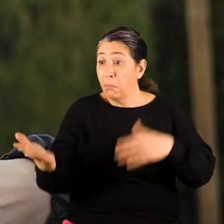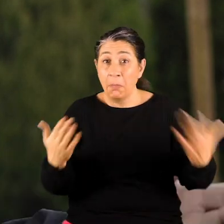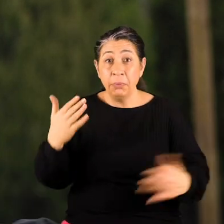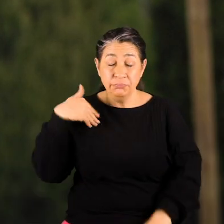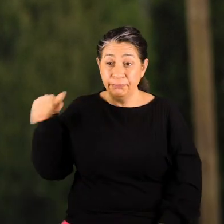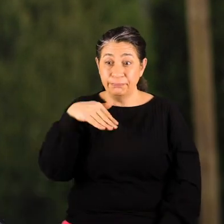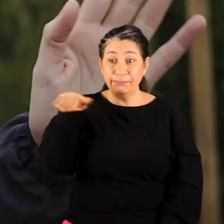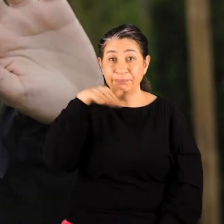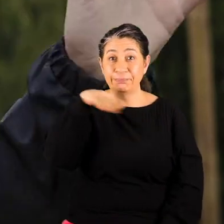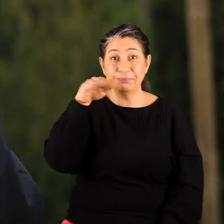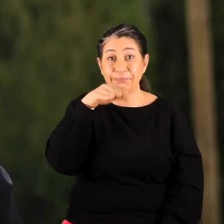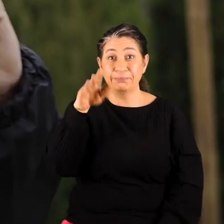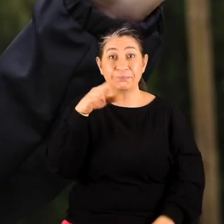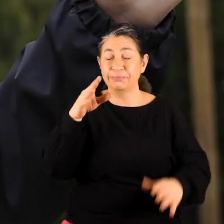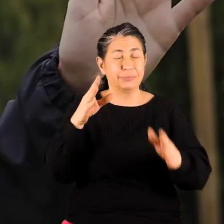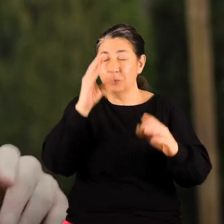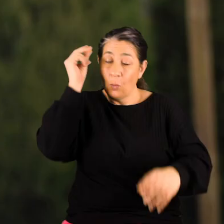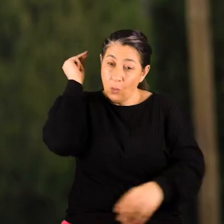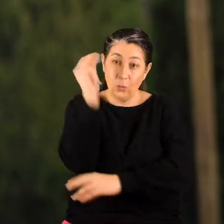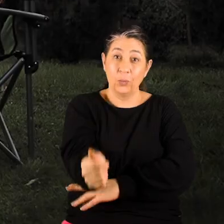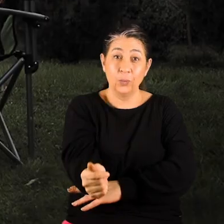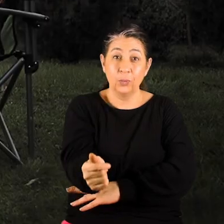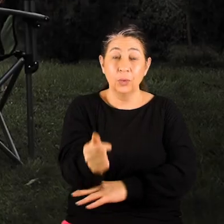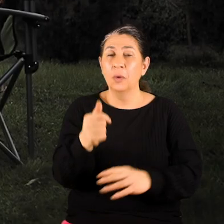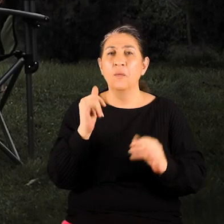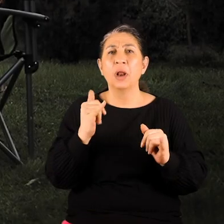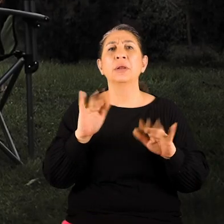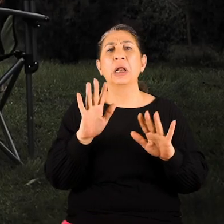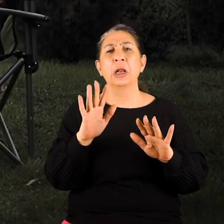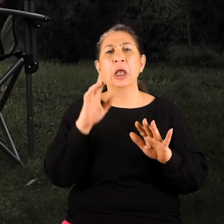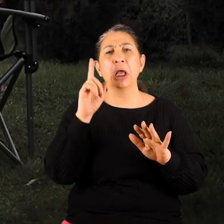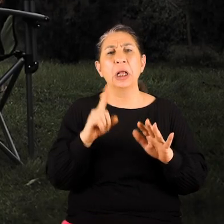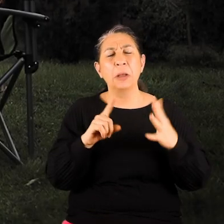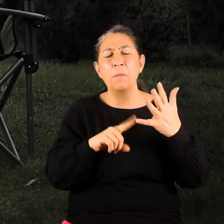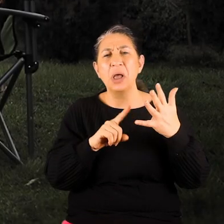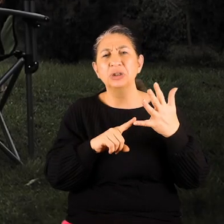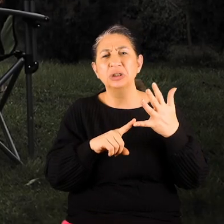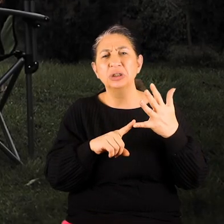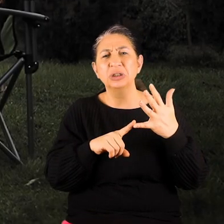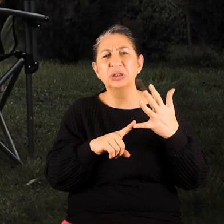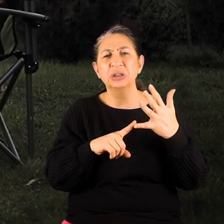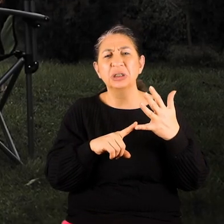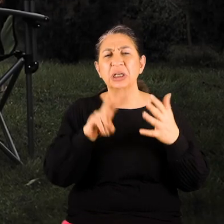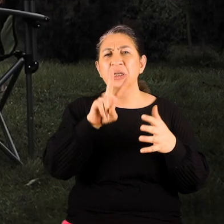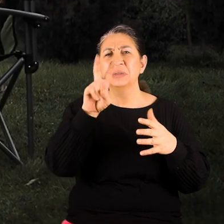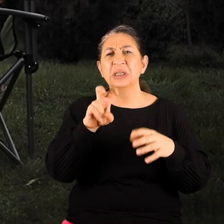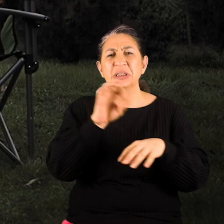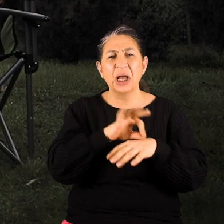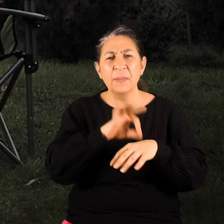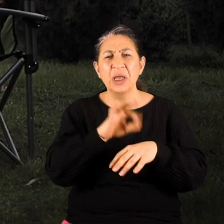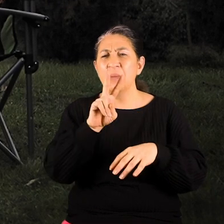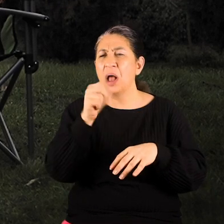Düşenler falan vardı. Hatta ben böyle ciddi bir hızla gittim. Fena değil. O zaman ilk 28 dakikada mı?